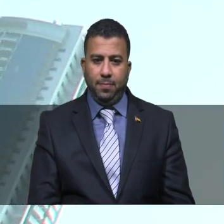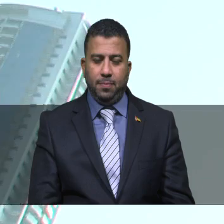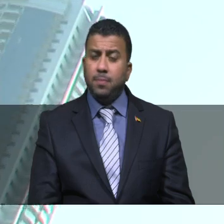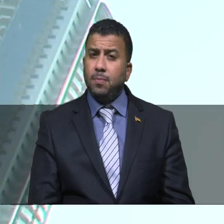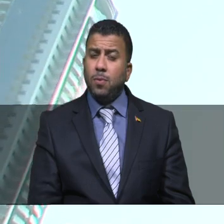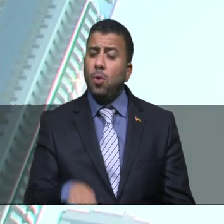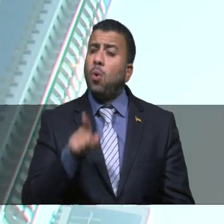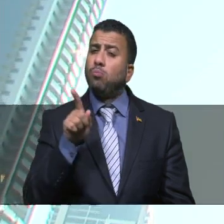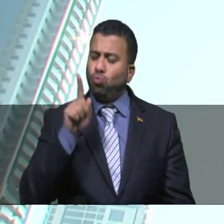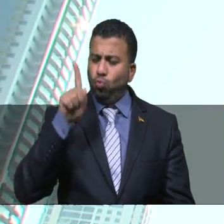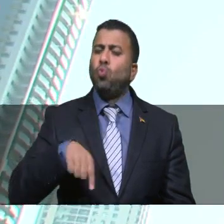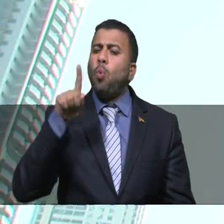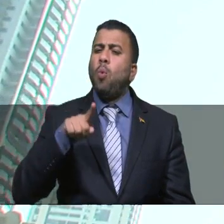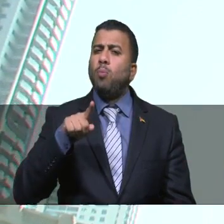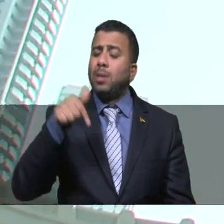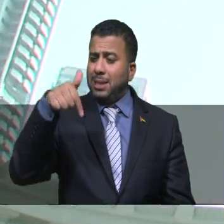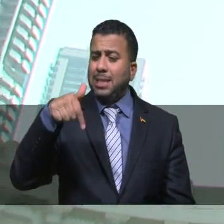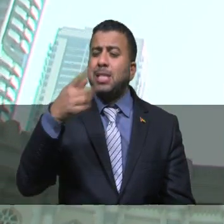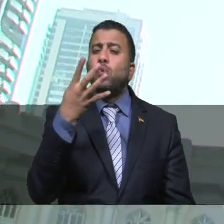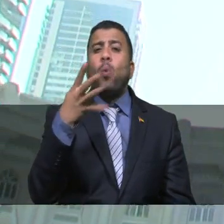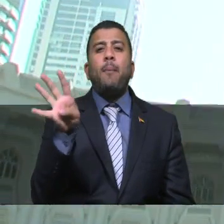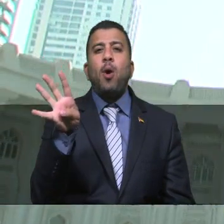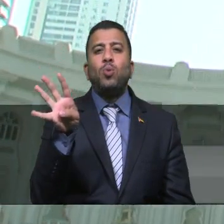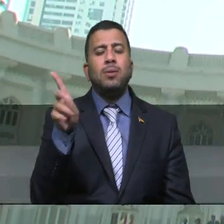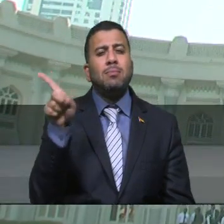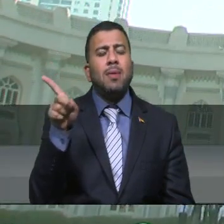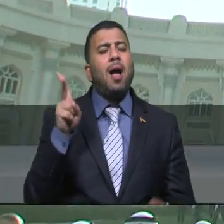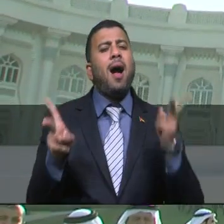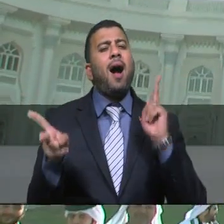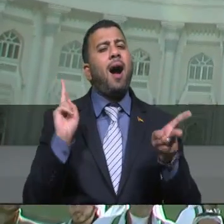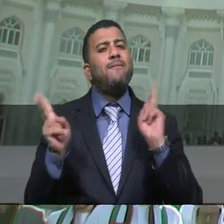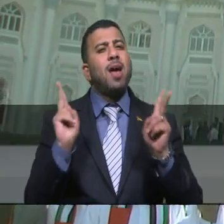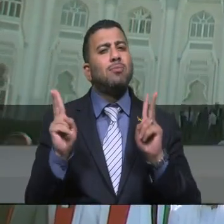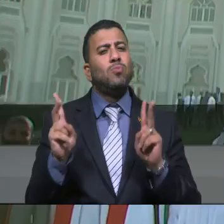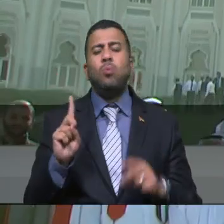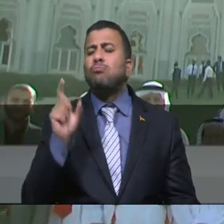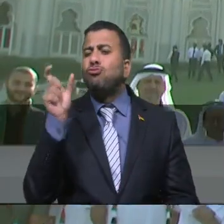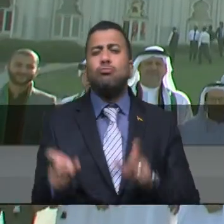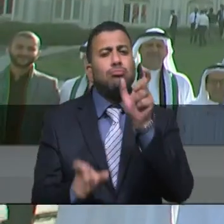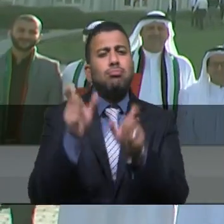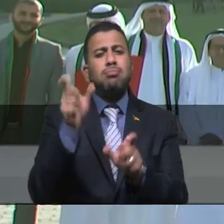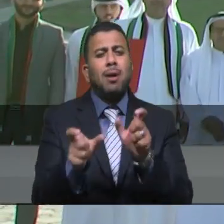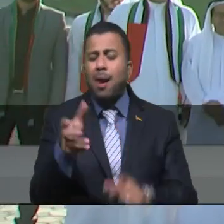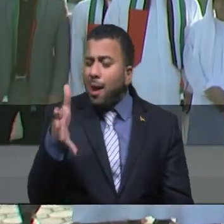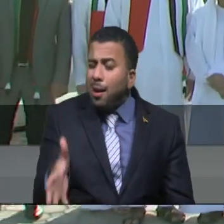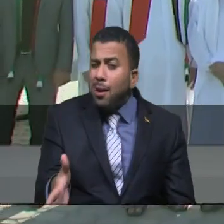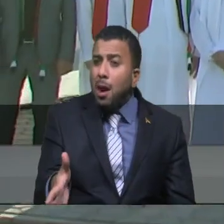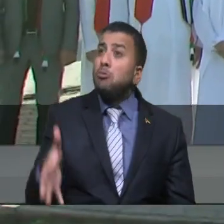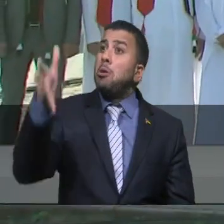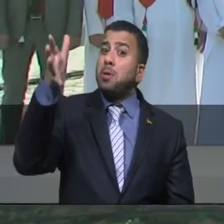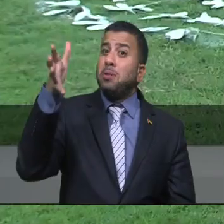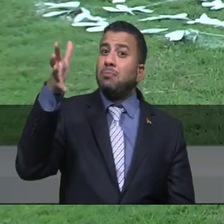هو يوم الوطن 46، والذي يحتفل به كل فرد صغيرا كان أو